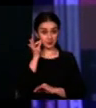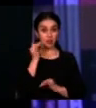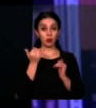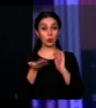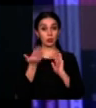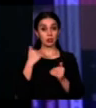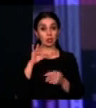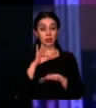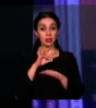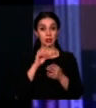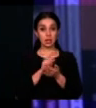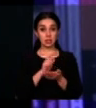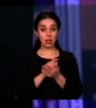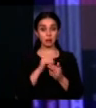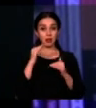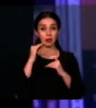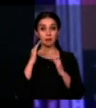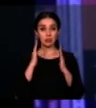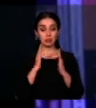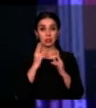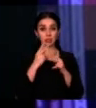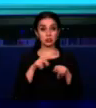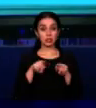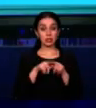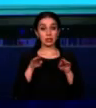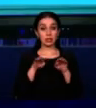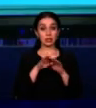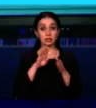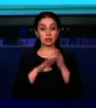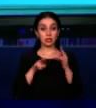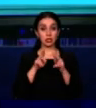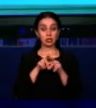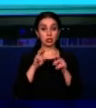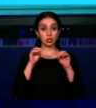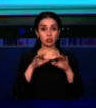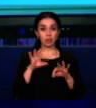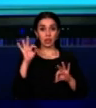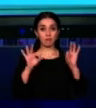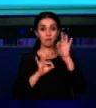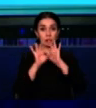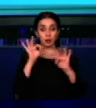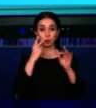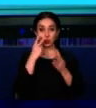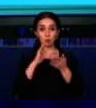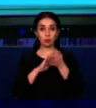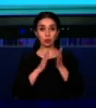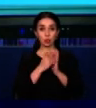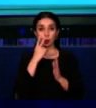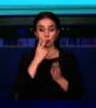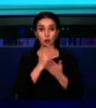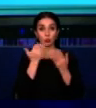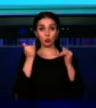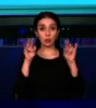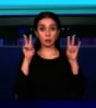O'tgan darslarimizda kvadrat tengsizliklarini yechishni grafik usulini ko'rib chiqdik. Bugungi mavzuyimiz esa, yozib